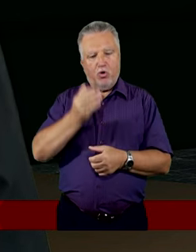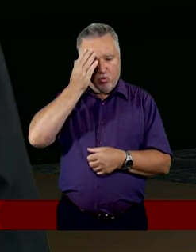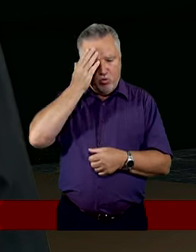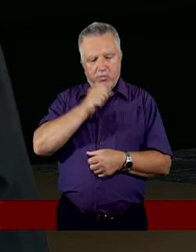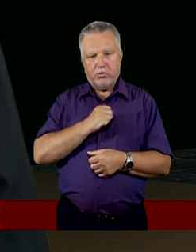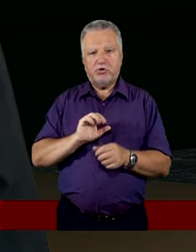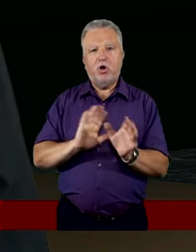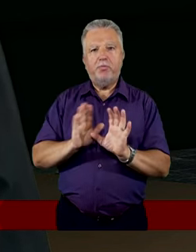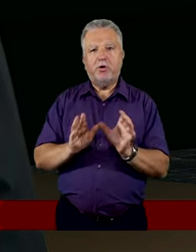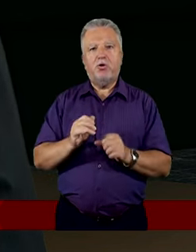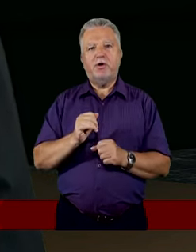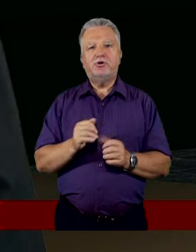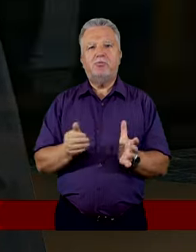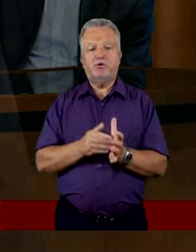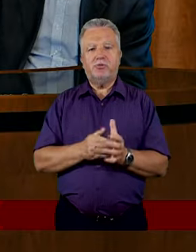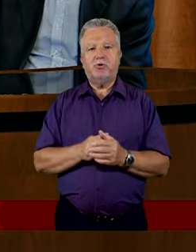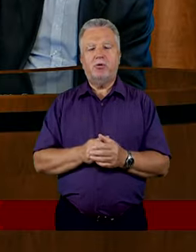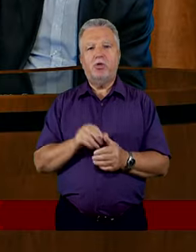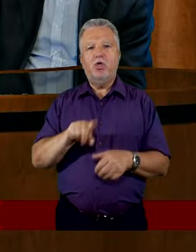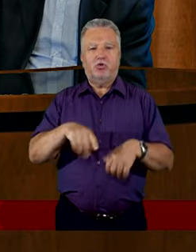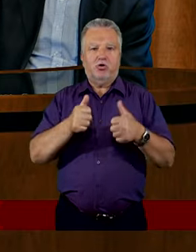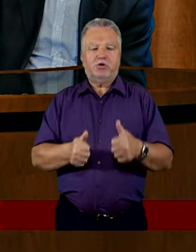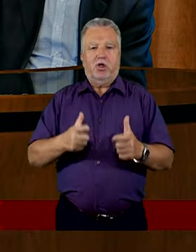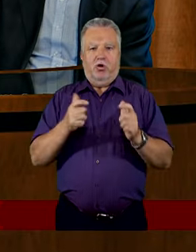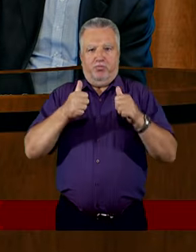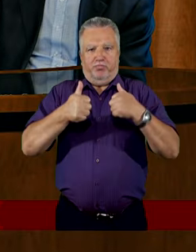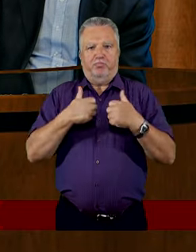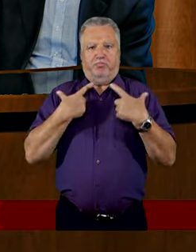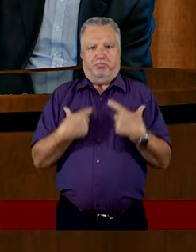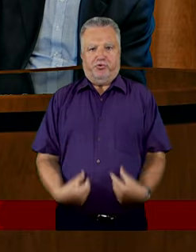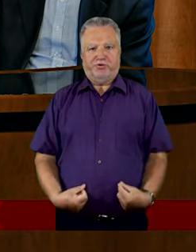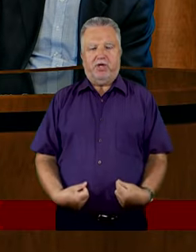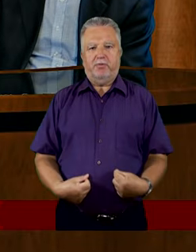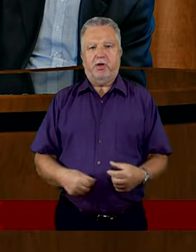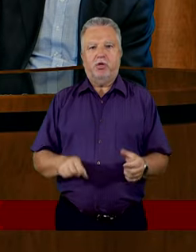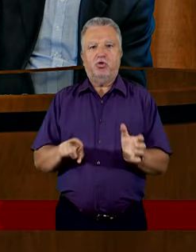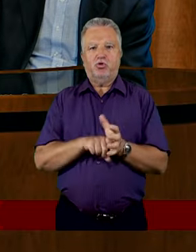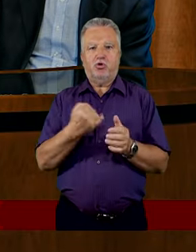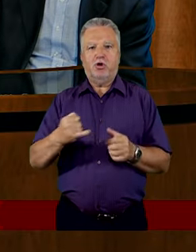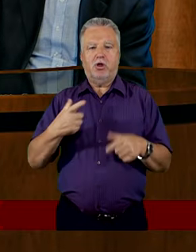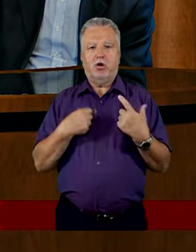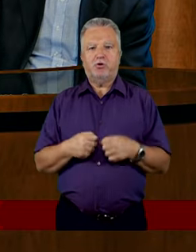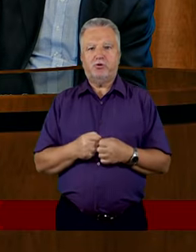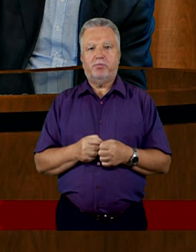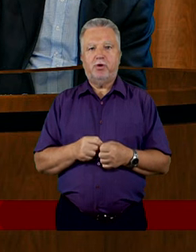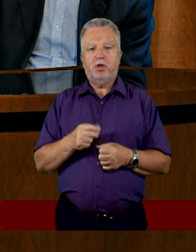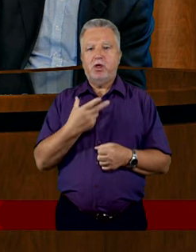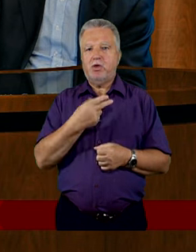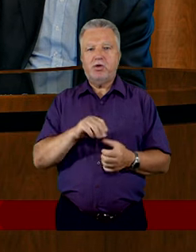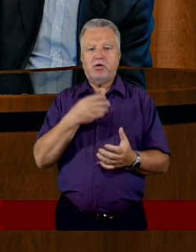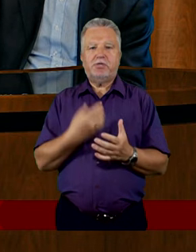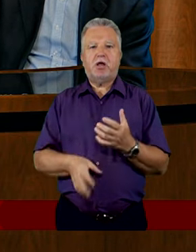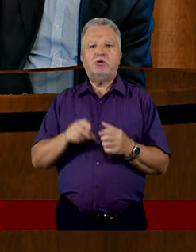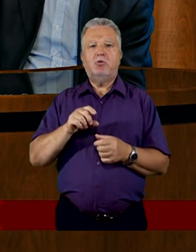o powierzone im osoby. Czyli to jest jakaś postawa wypełniania i wierności wobec innych osób. Mm-hmm. Nie zaprzepaścił tego, co